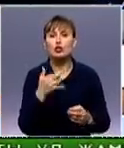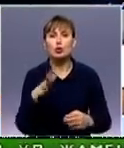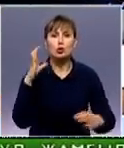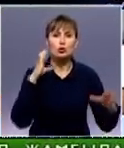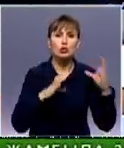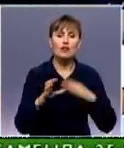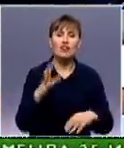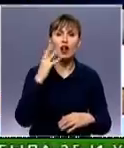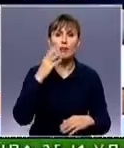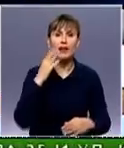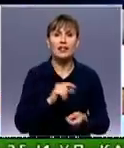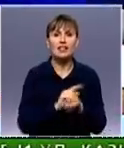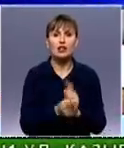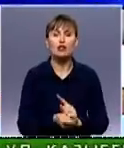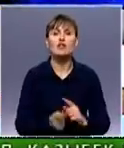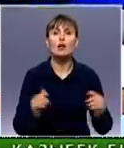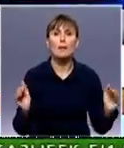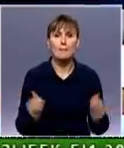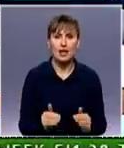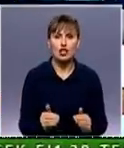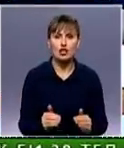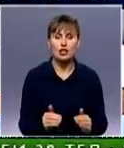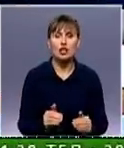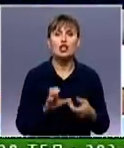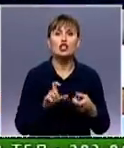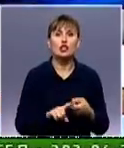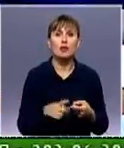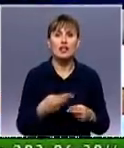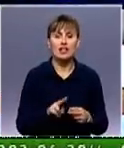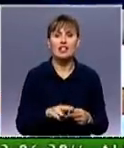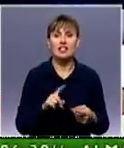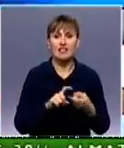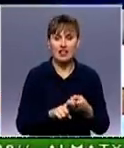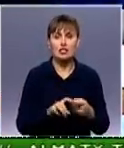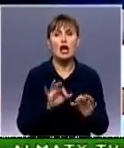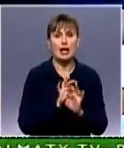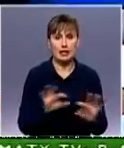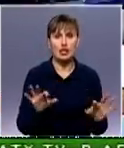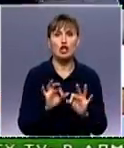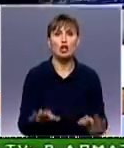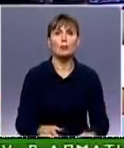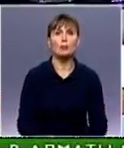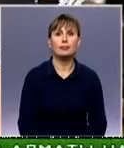в Алматы становится меньше. С чем это связано, выясняли наши корреспонденты.